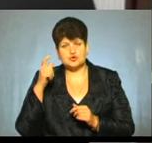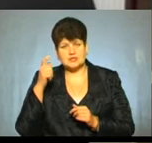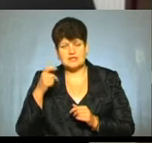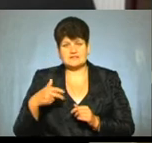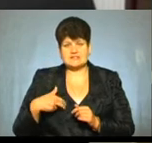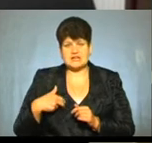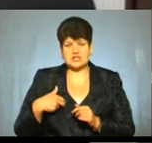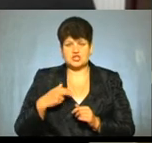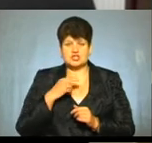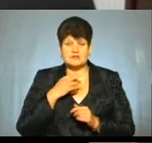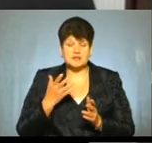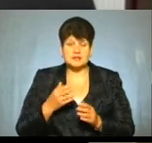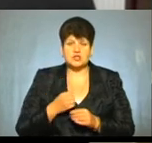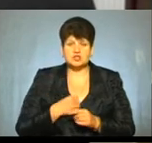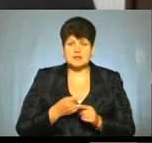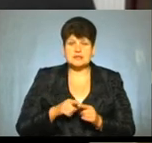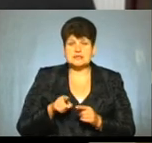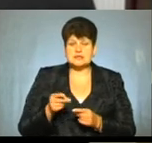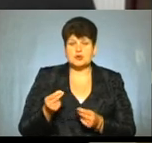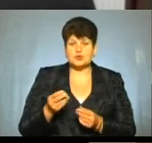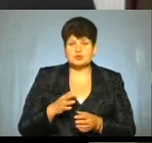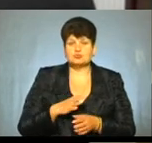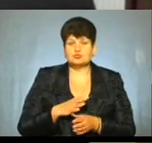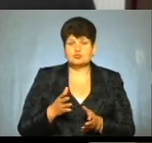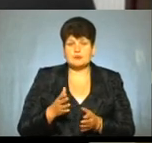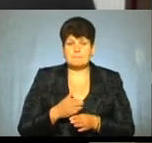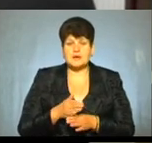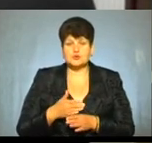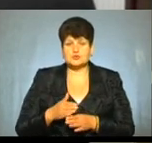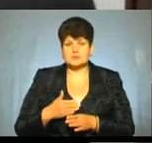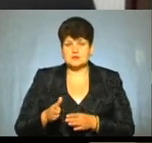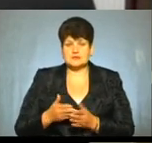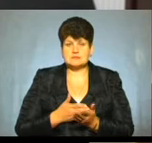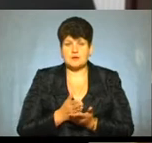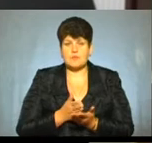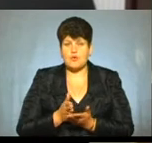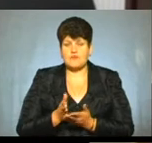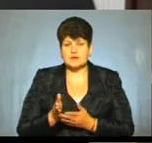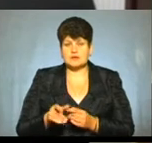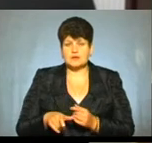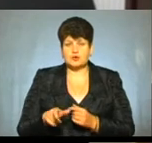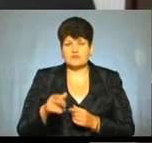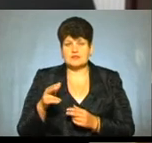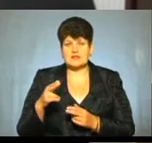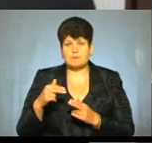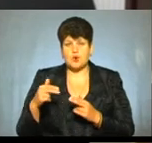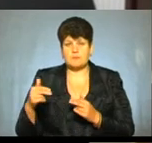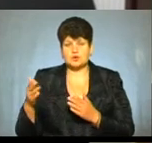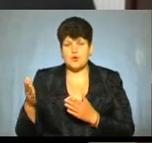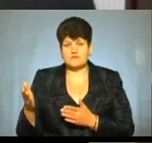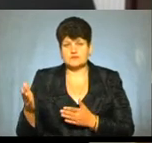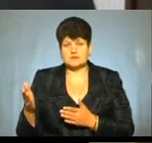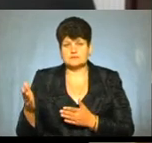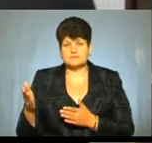Заліщики, Чернівці. На жаль, ці гроші були перерозподілені і спрямовані на дорогу Дніпропетровськ,